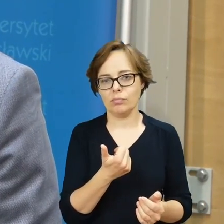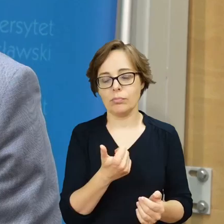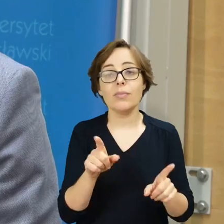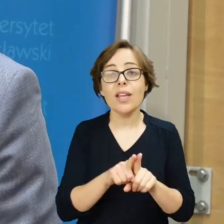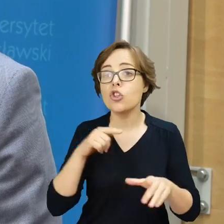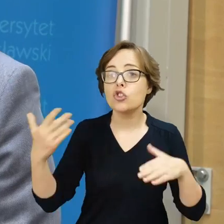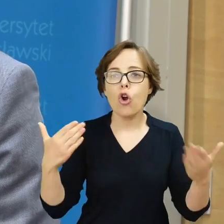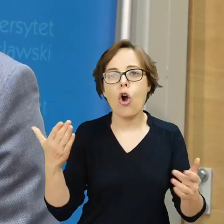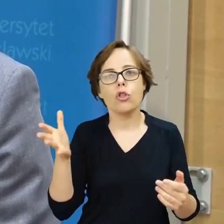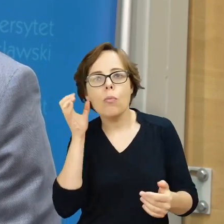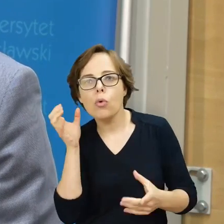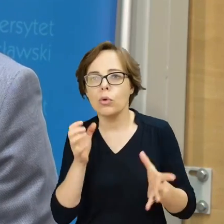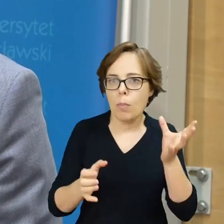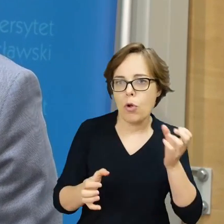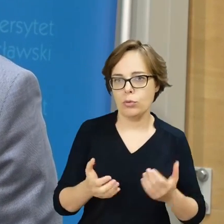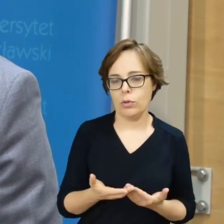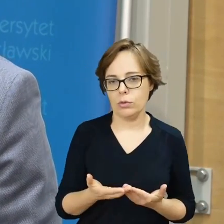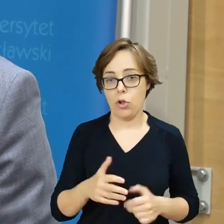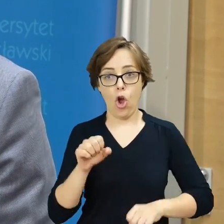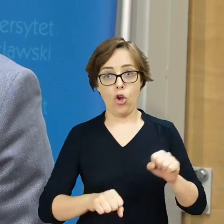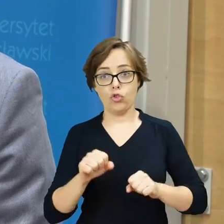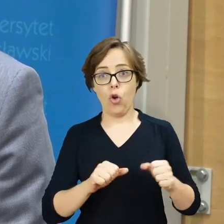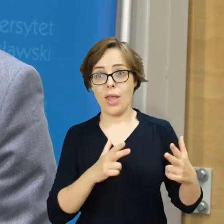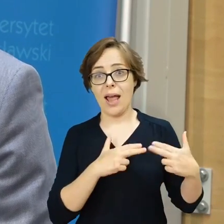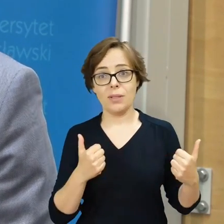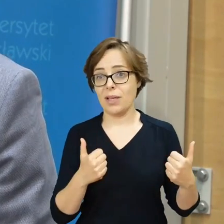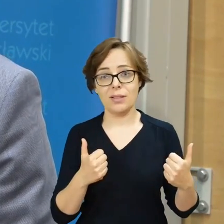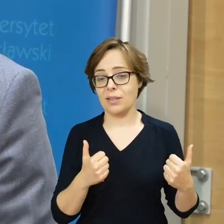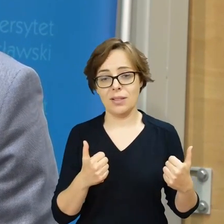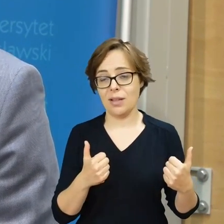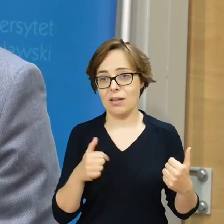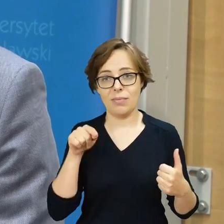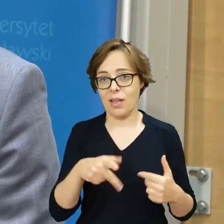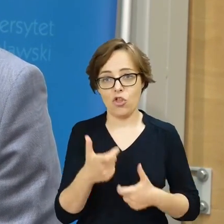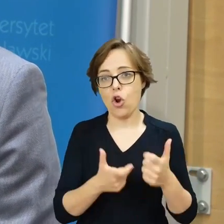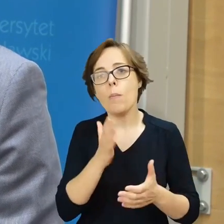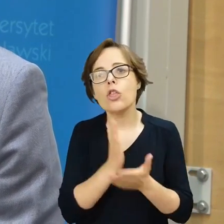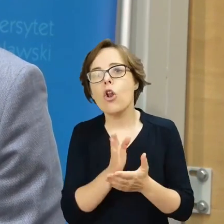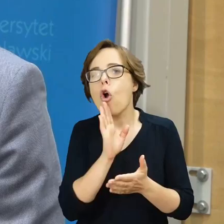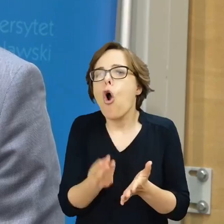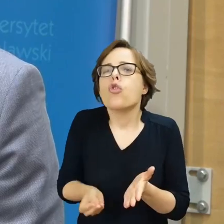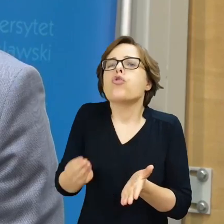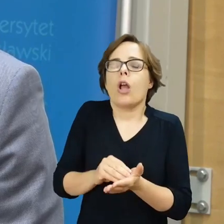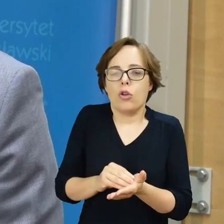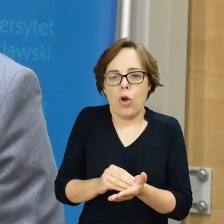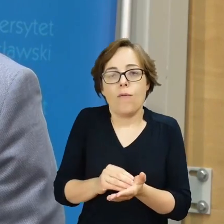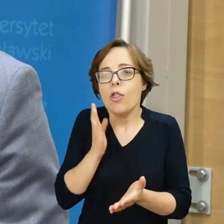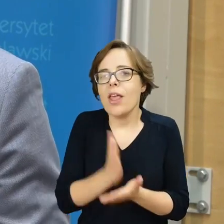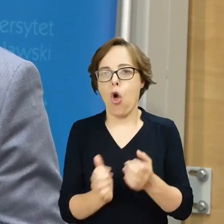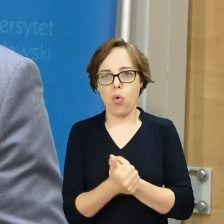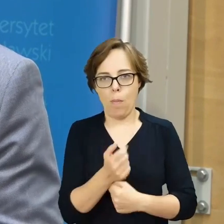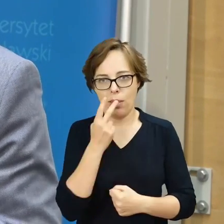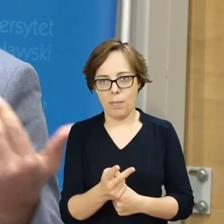uczestników postępowania. Sąd administracyjny tylko w uzupełniającym zakresie, tylko z dokumentów i to o ile nie spowoduje to przewleczenia,